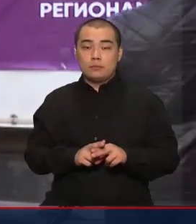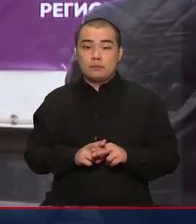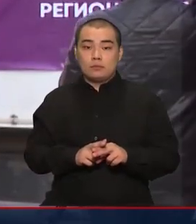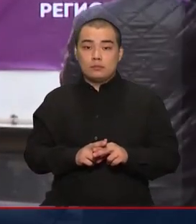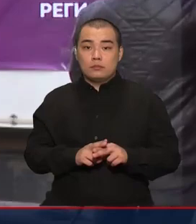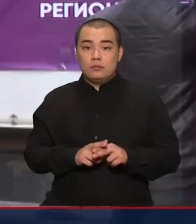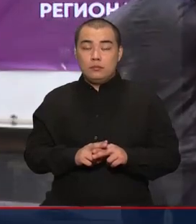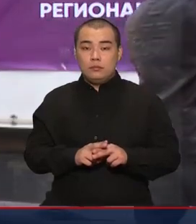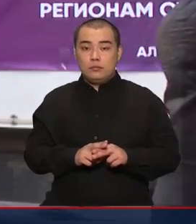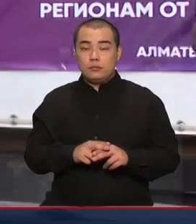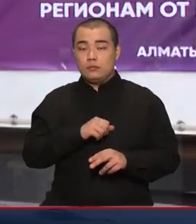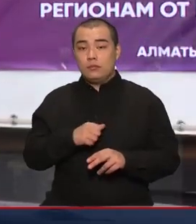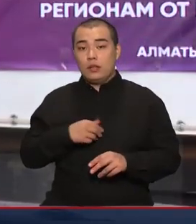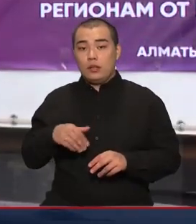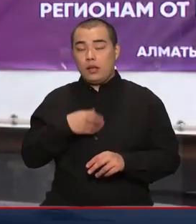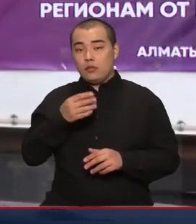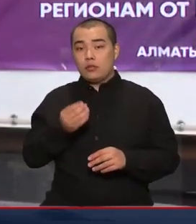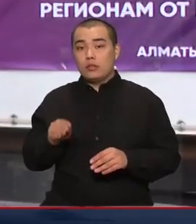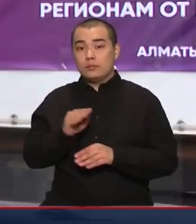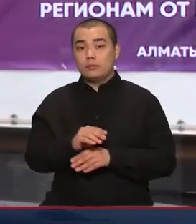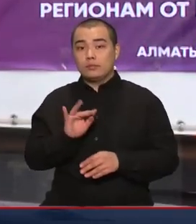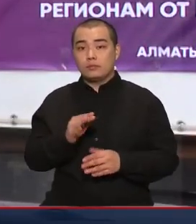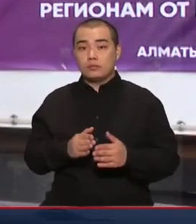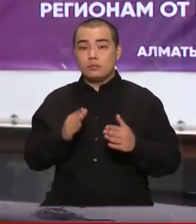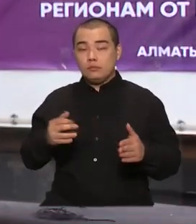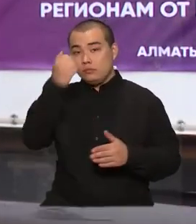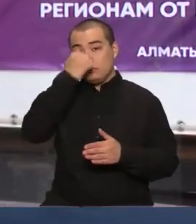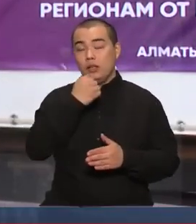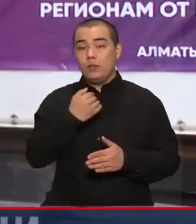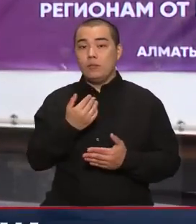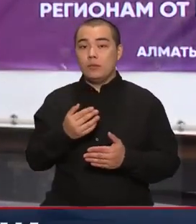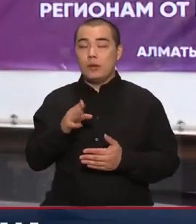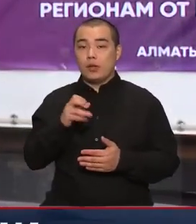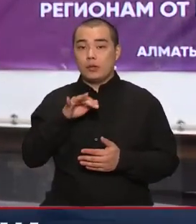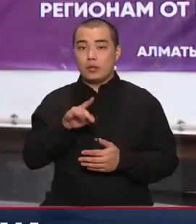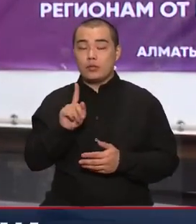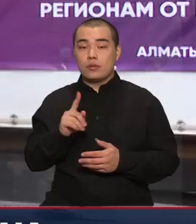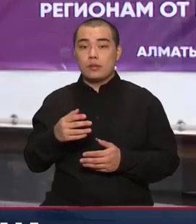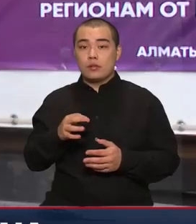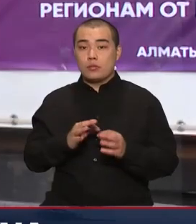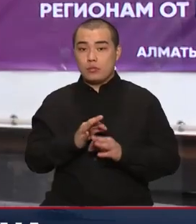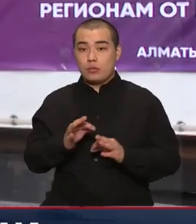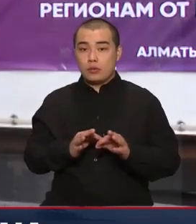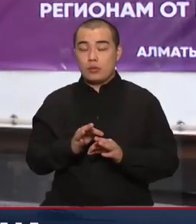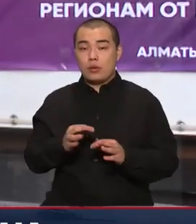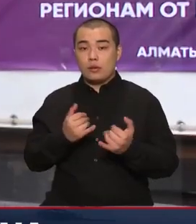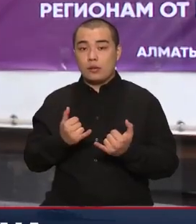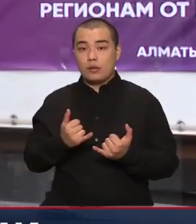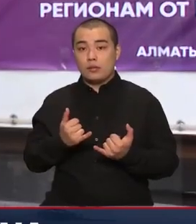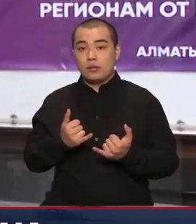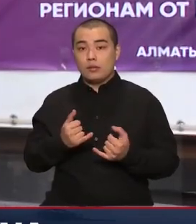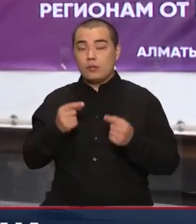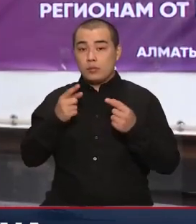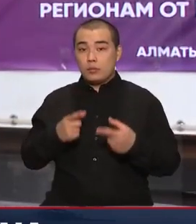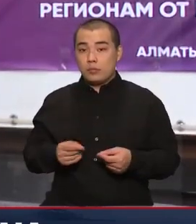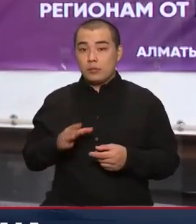область. Со своей стороны хотели бы добавить и выразить большую благодарность волонтерам, которые круглосуточно здесь